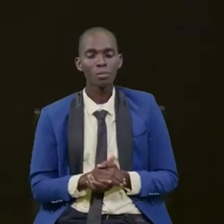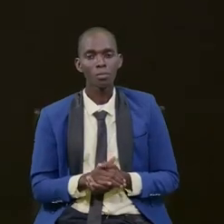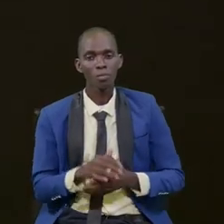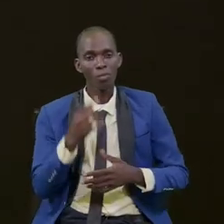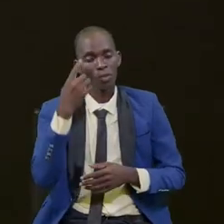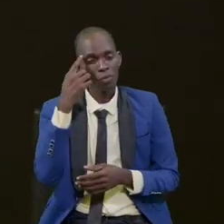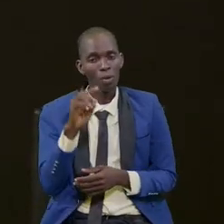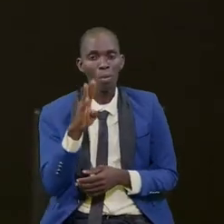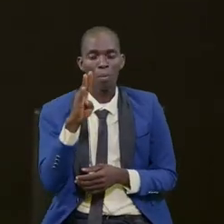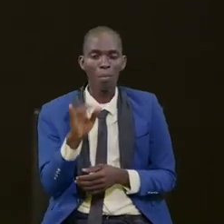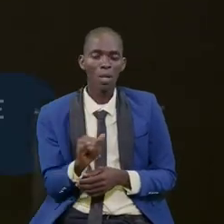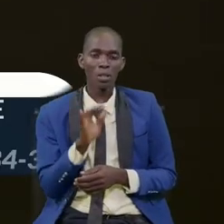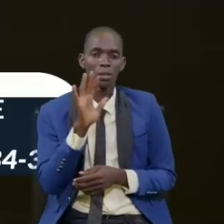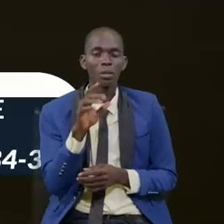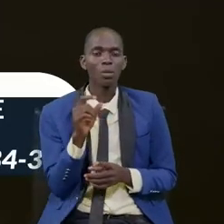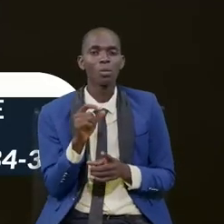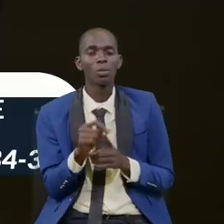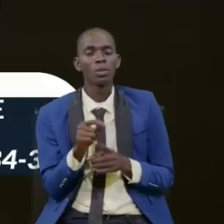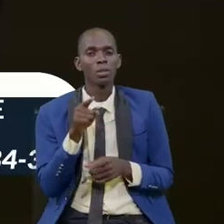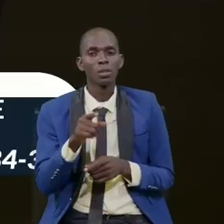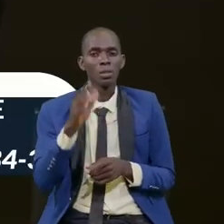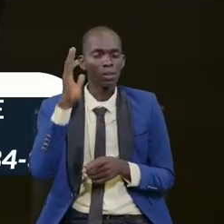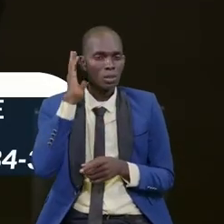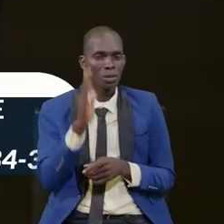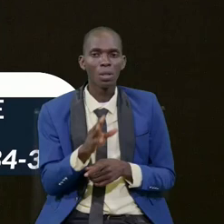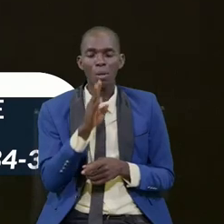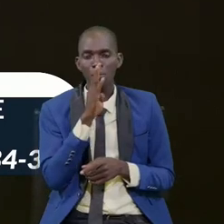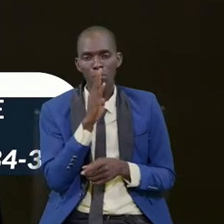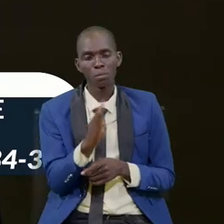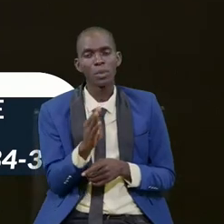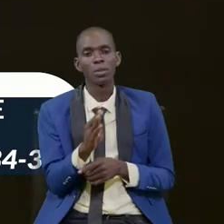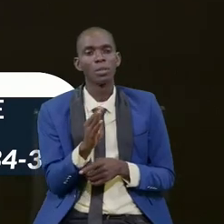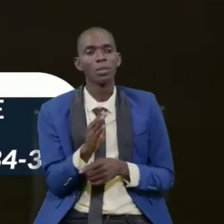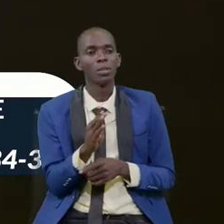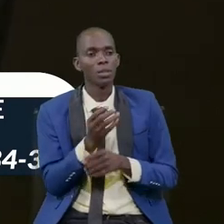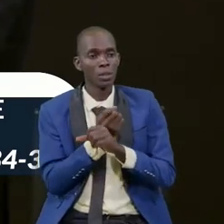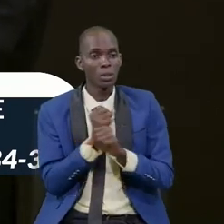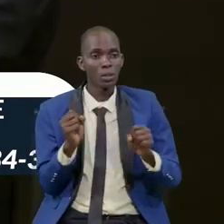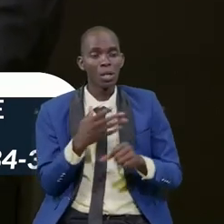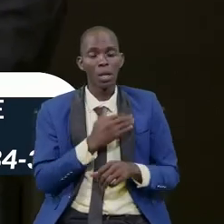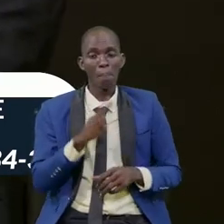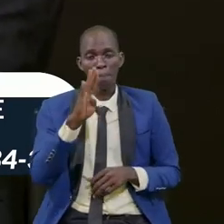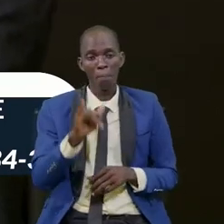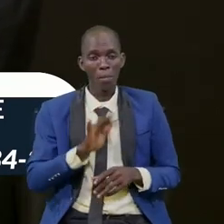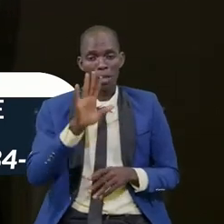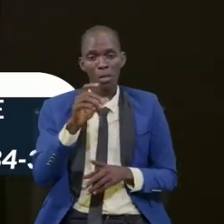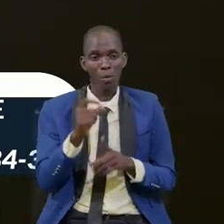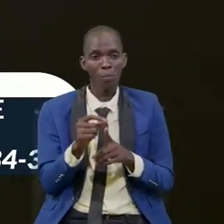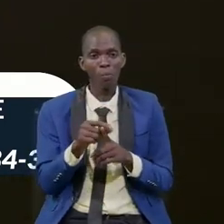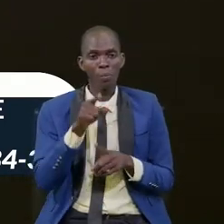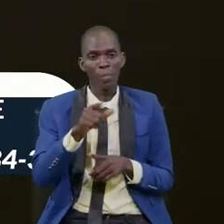Car par tes paroles, tu seras justifié. Et par tes paroles, tu